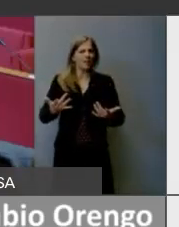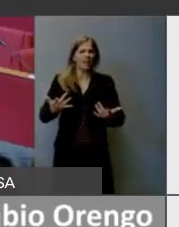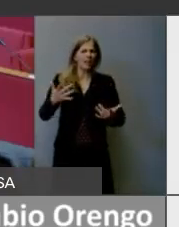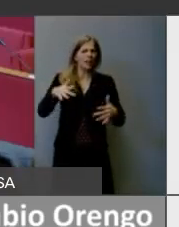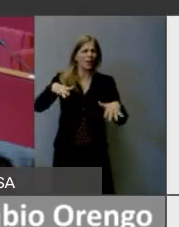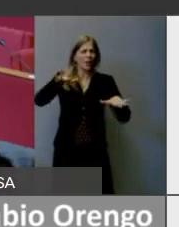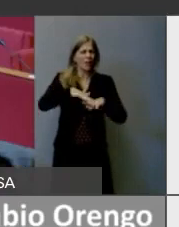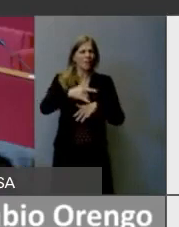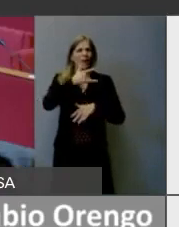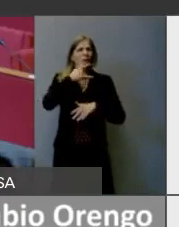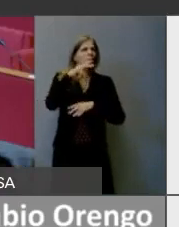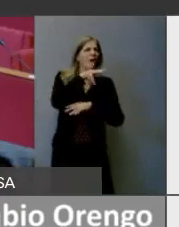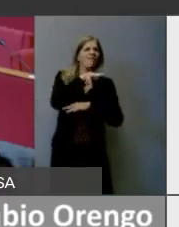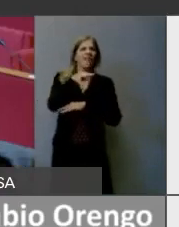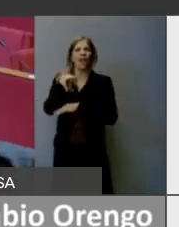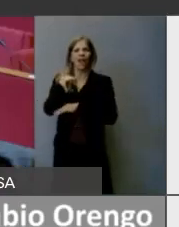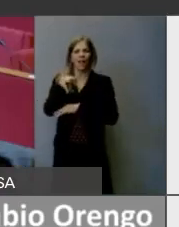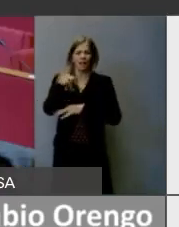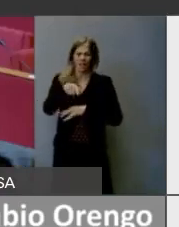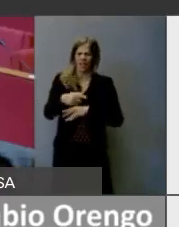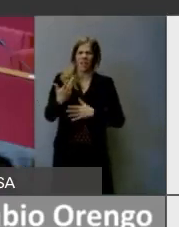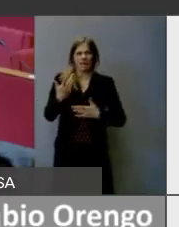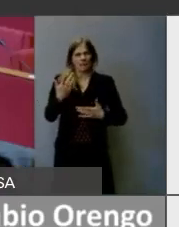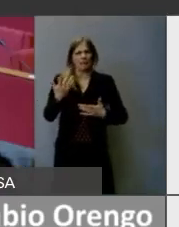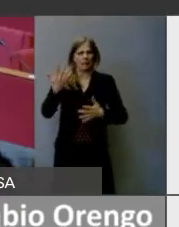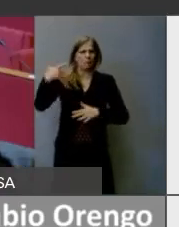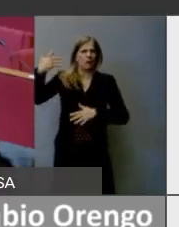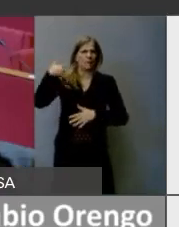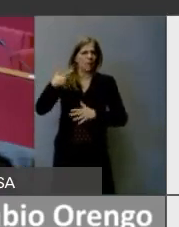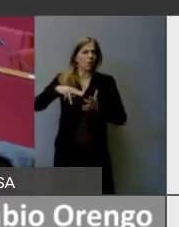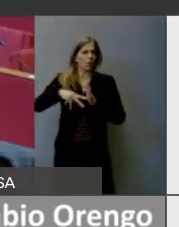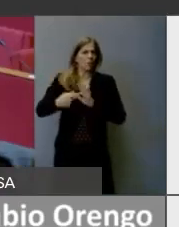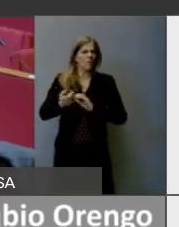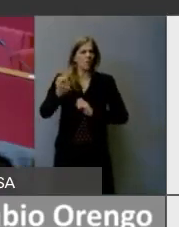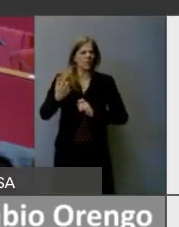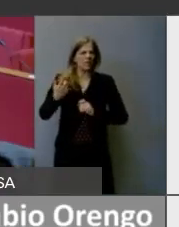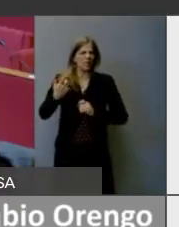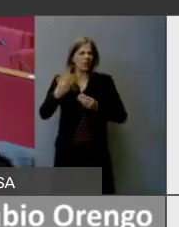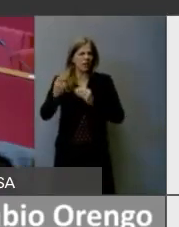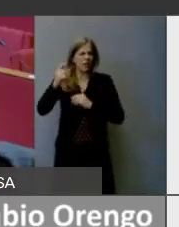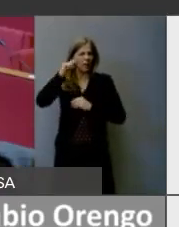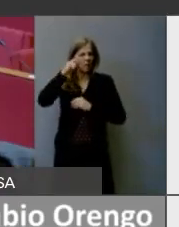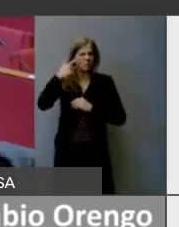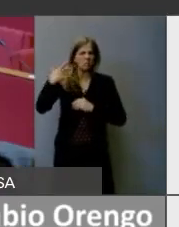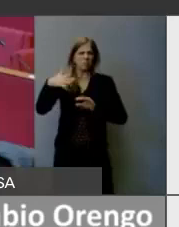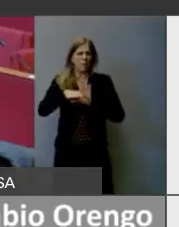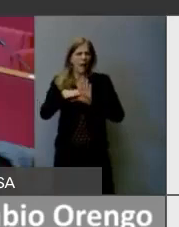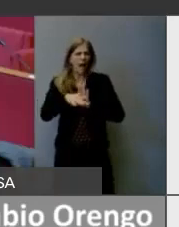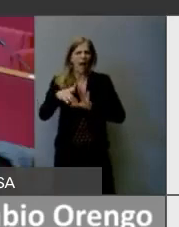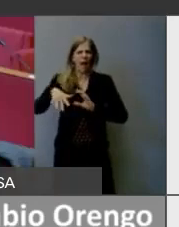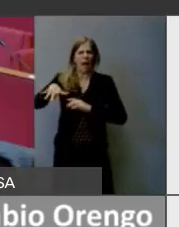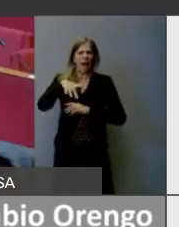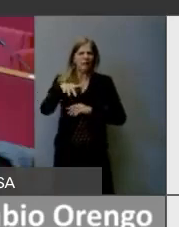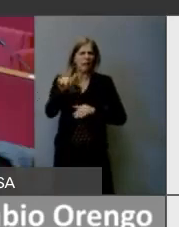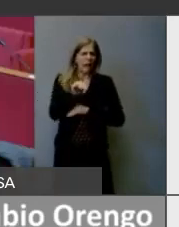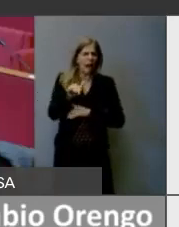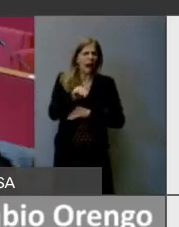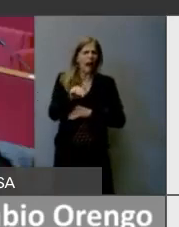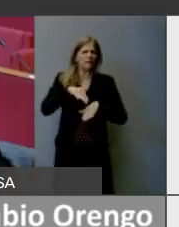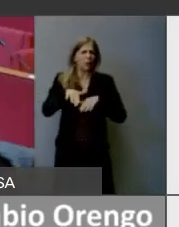per le cattive frequentazioni, perché varie bande di ragazzi lo utilizzano per fumare e per